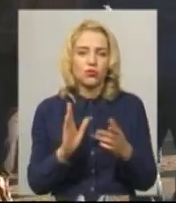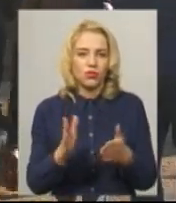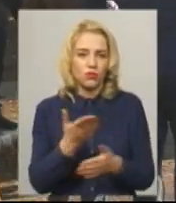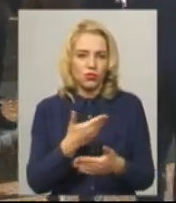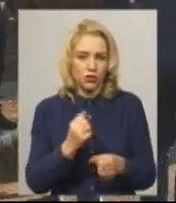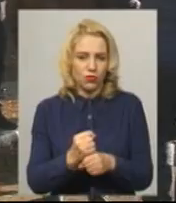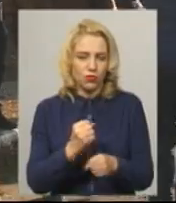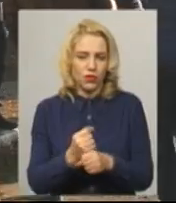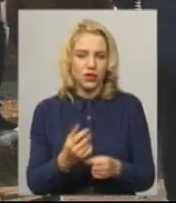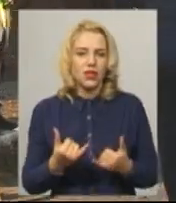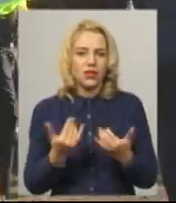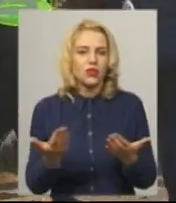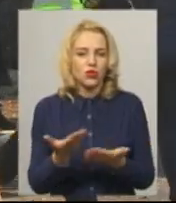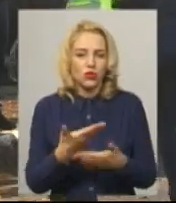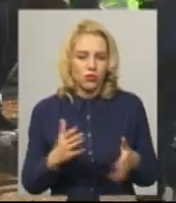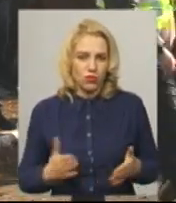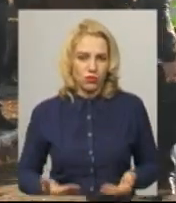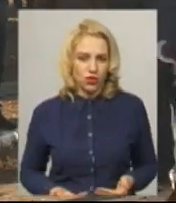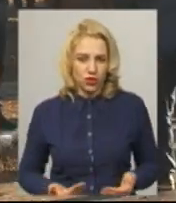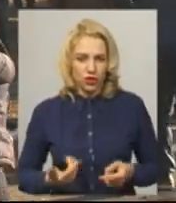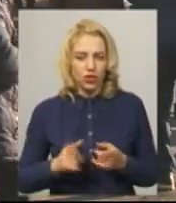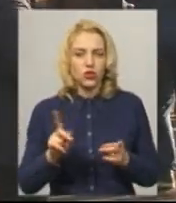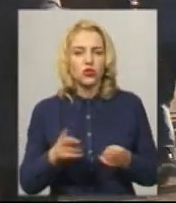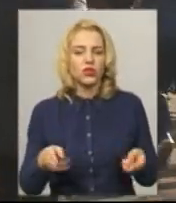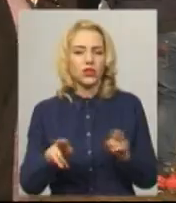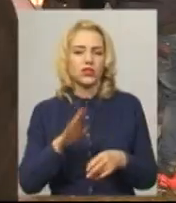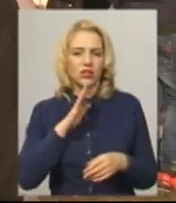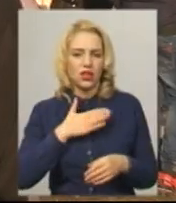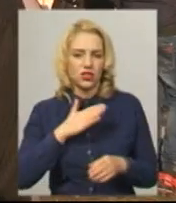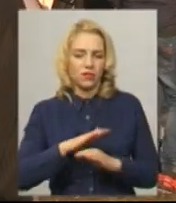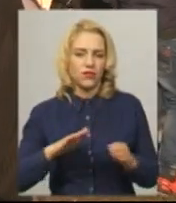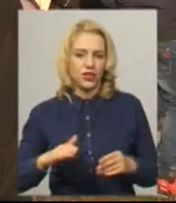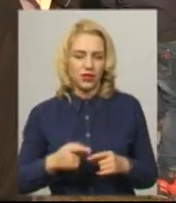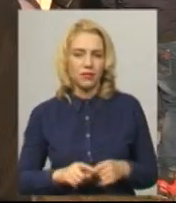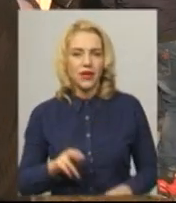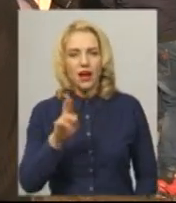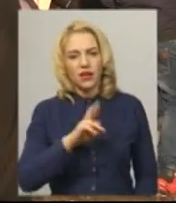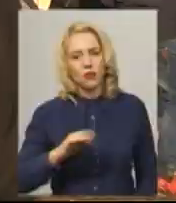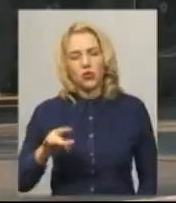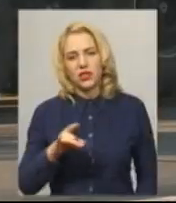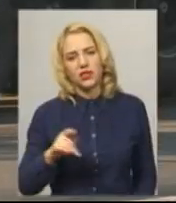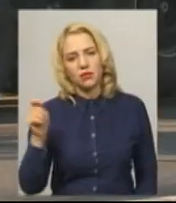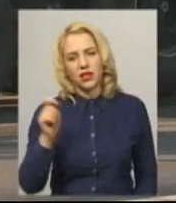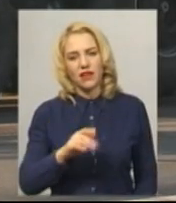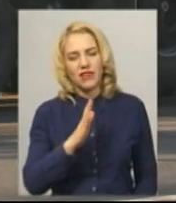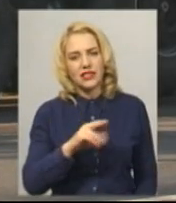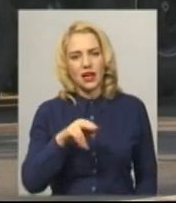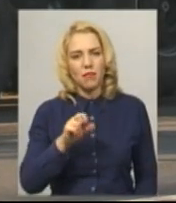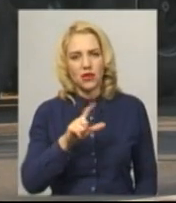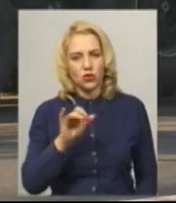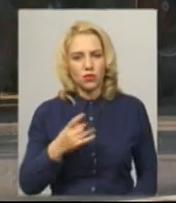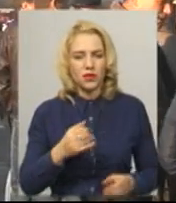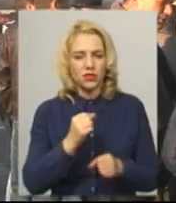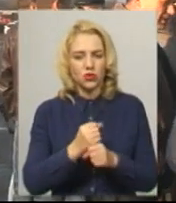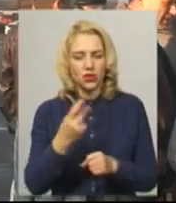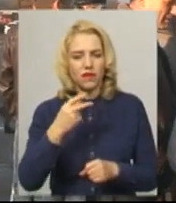і що нам залишиться після нашим дітям, нашим внукам». З Ярмолинецького району приїхав Василь Басун. Він 20 років працює